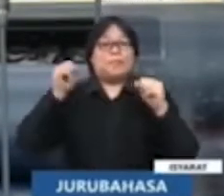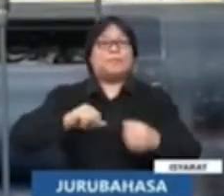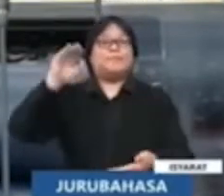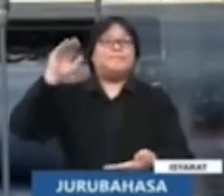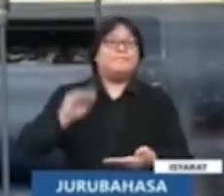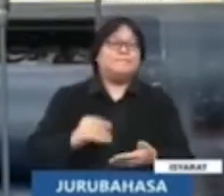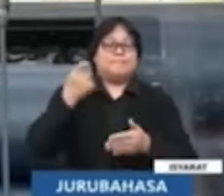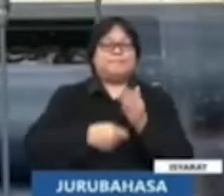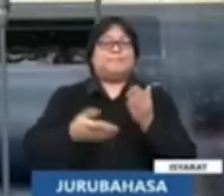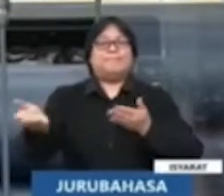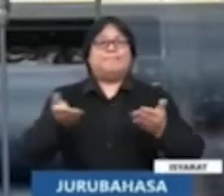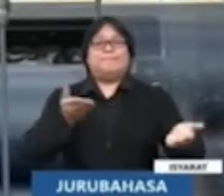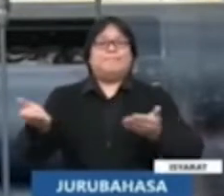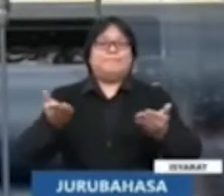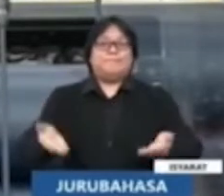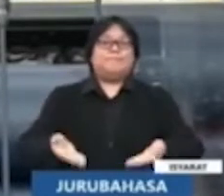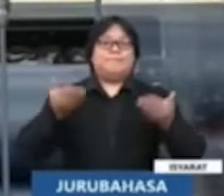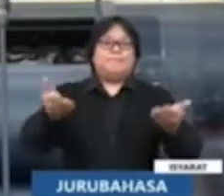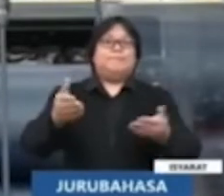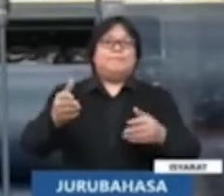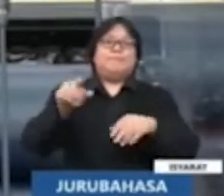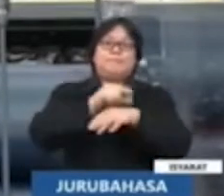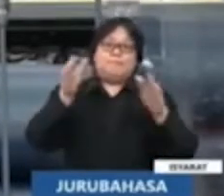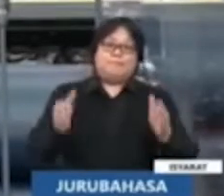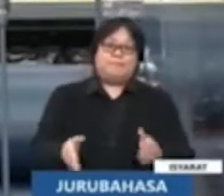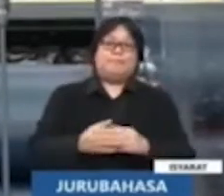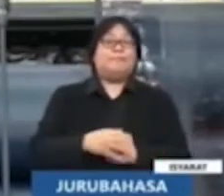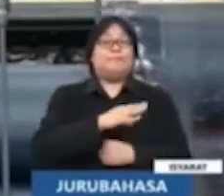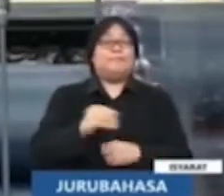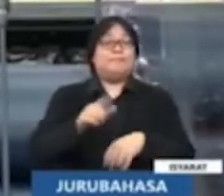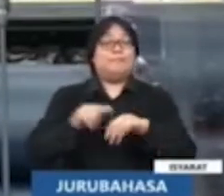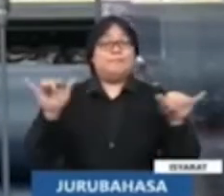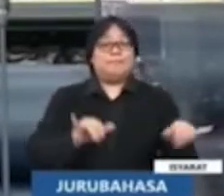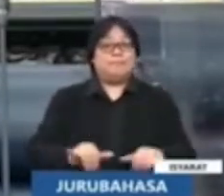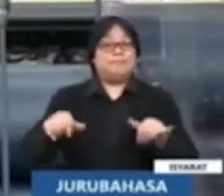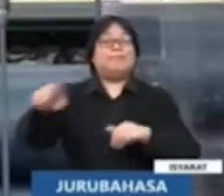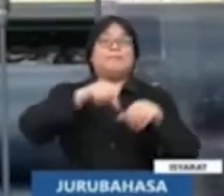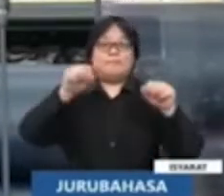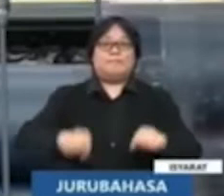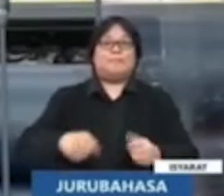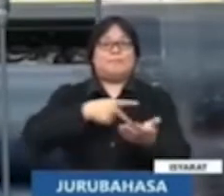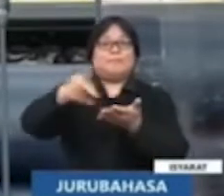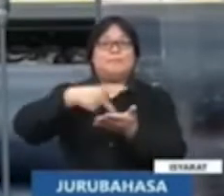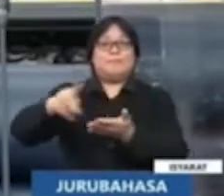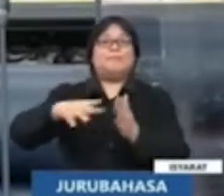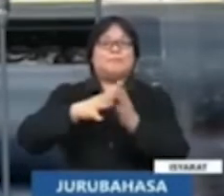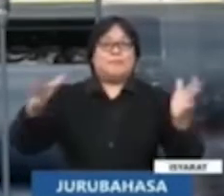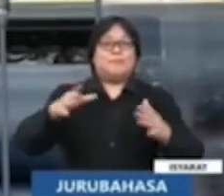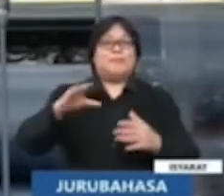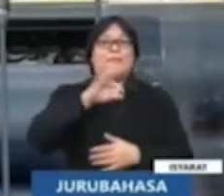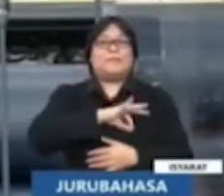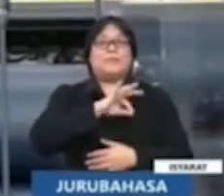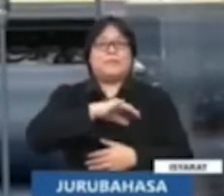dapat mengurangkan harga perkhidmatan yang dikenakan kepada pelanggan atau pengguna dan pada masa yang sama mereka juga masih boleh membayar lebih banyak